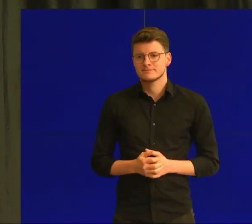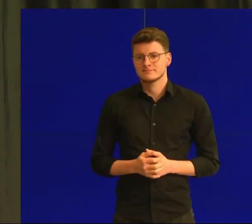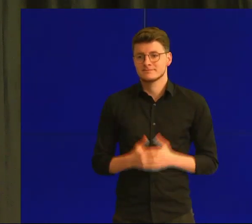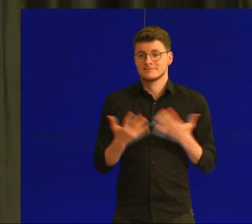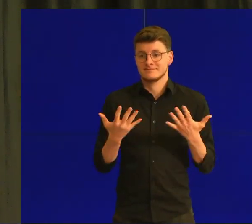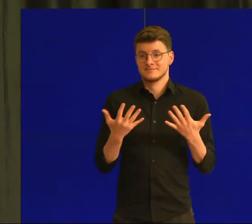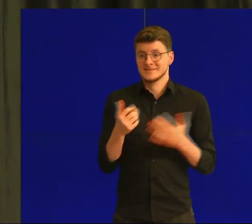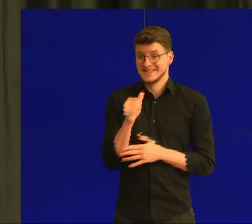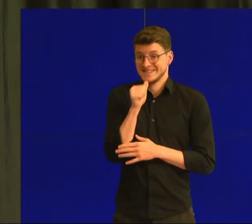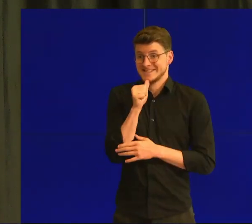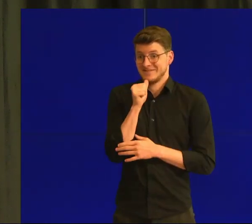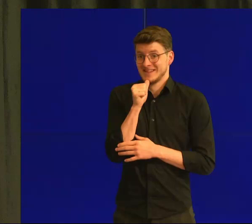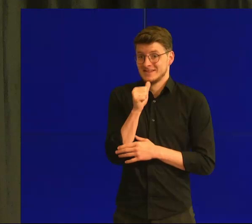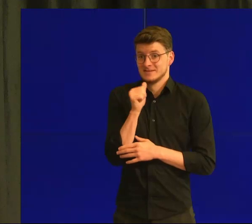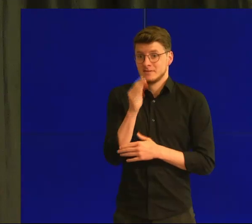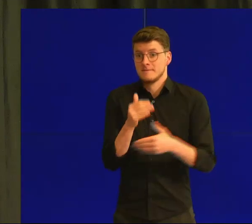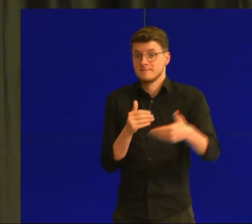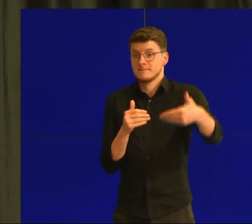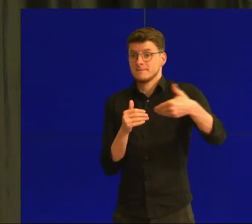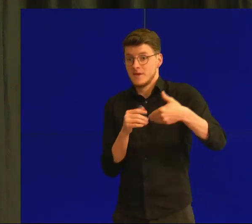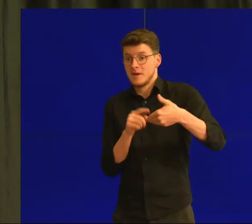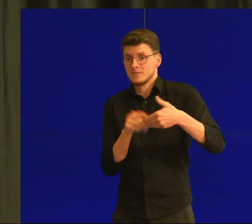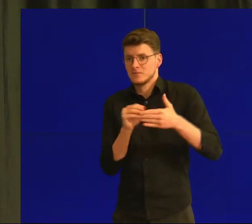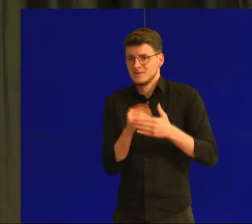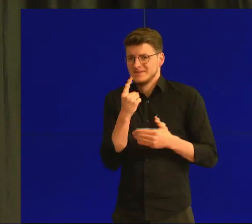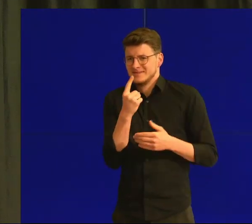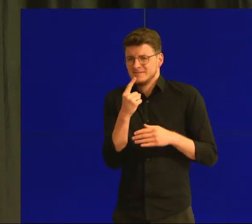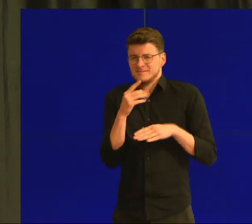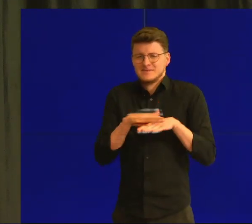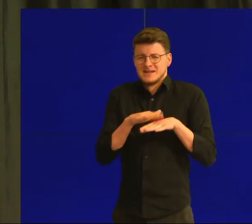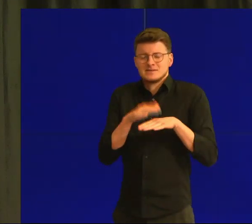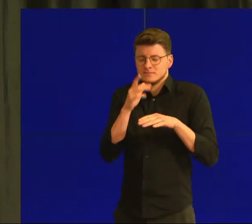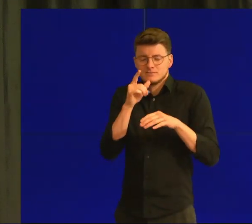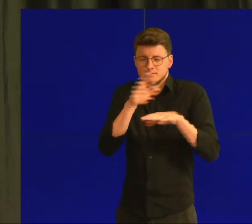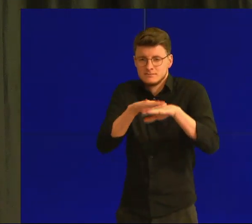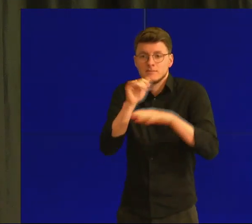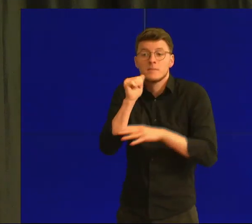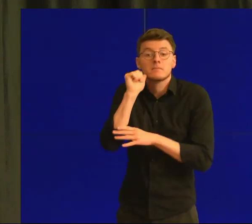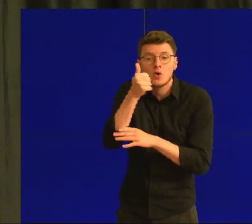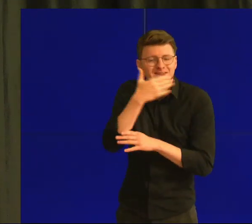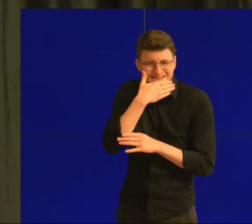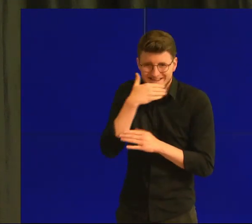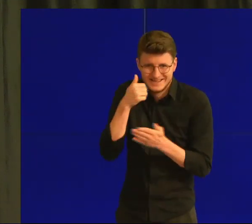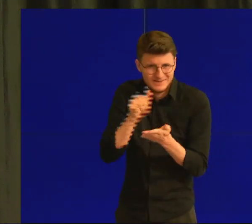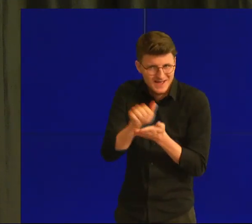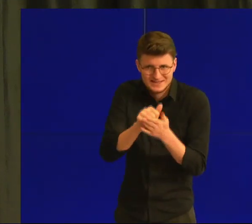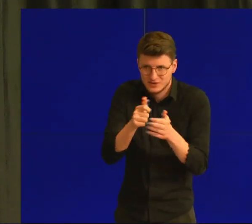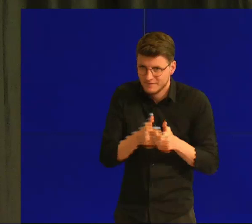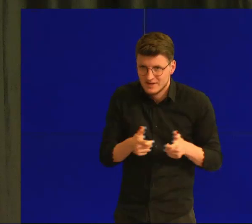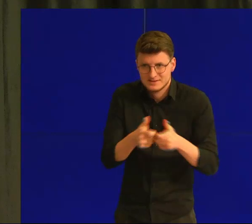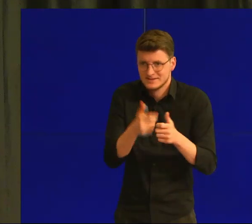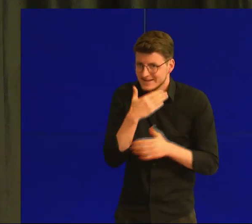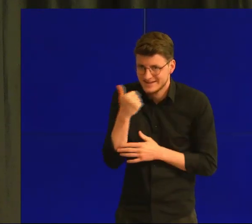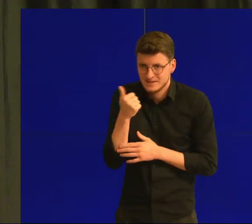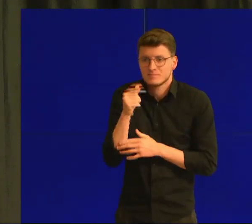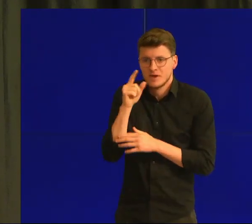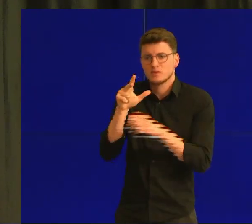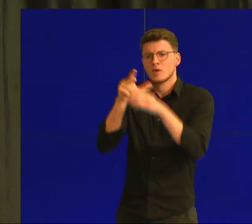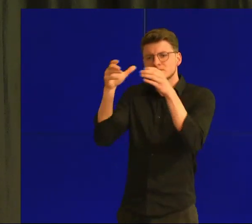l'impact des risques site voici la partie du co2 website